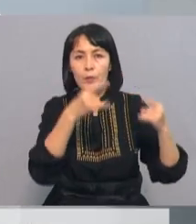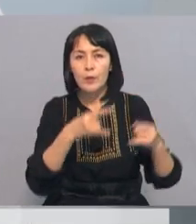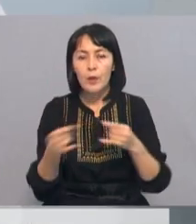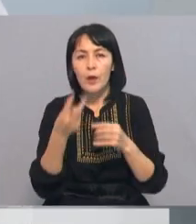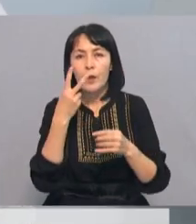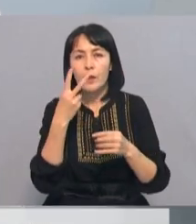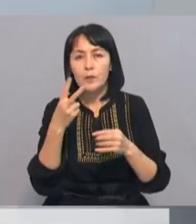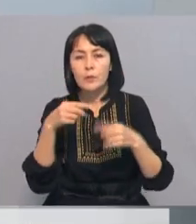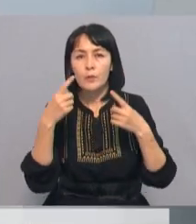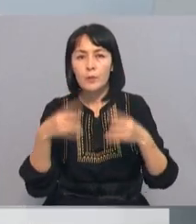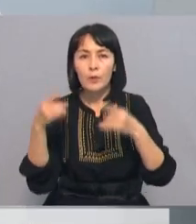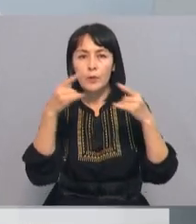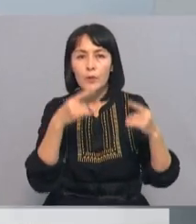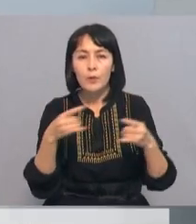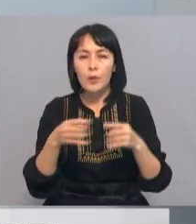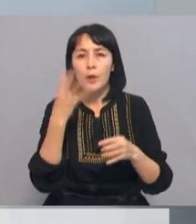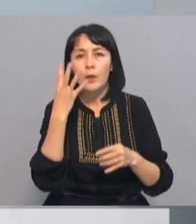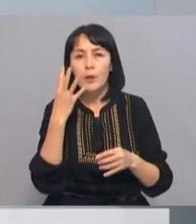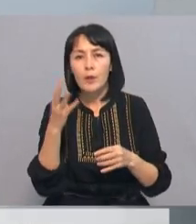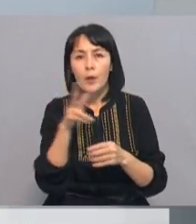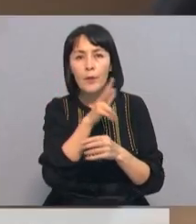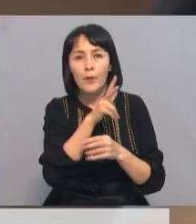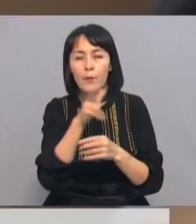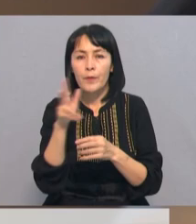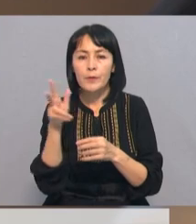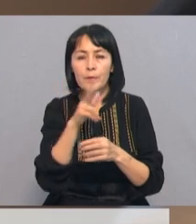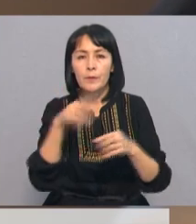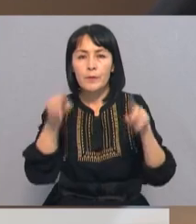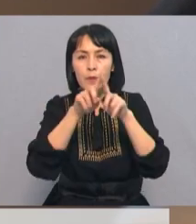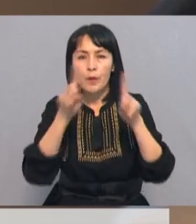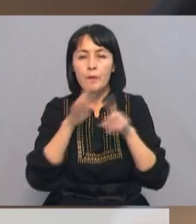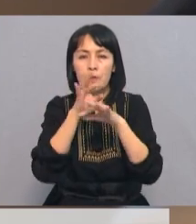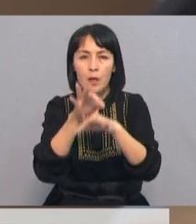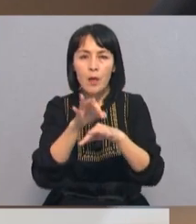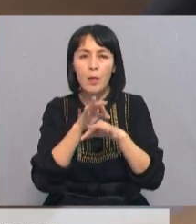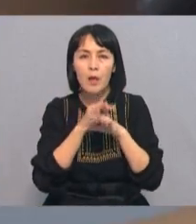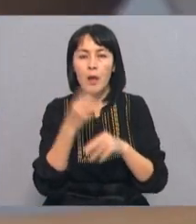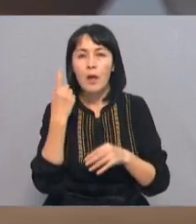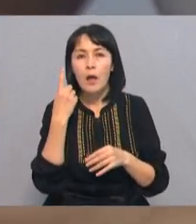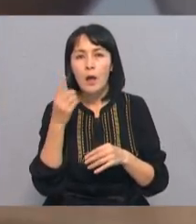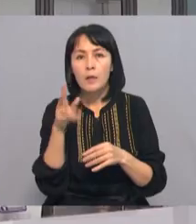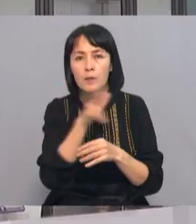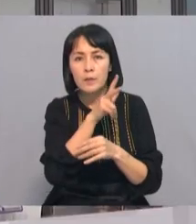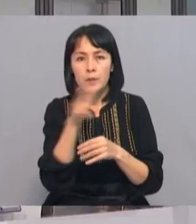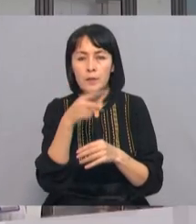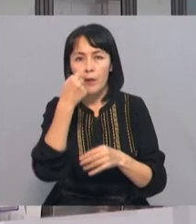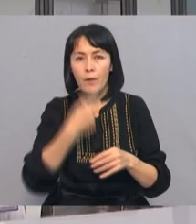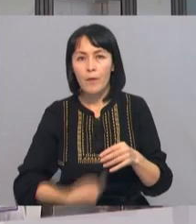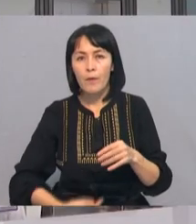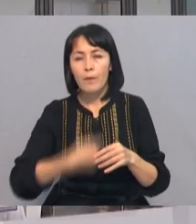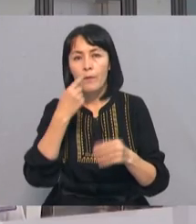2 ангиографические системы, 4 видеогастроскопических комплекта, 1